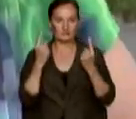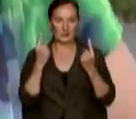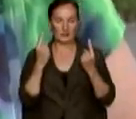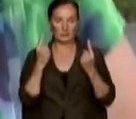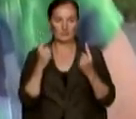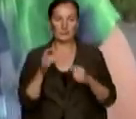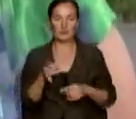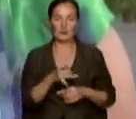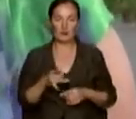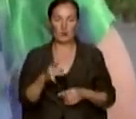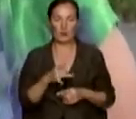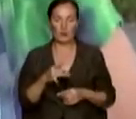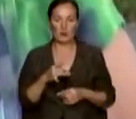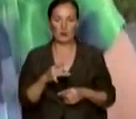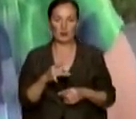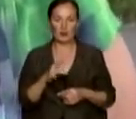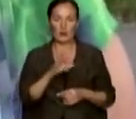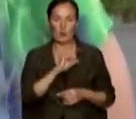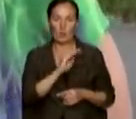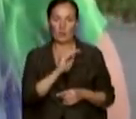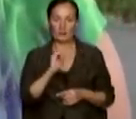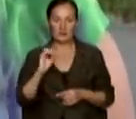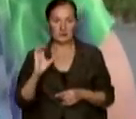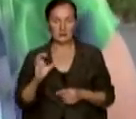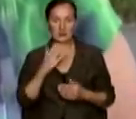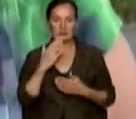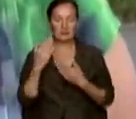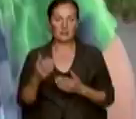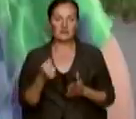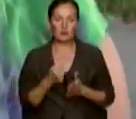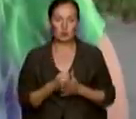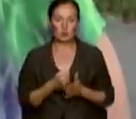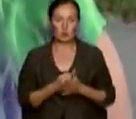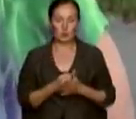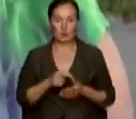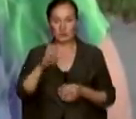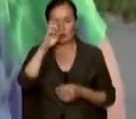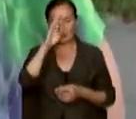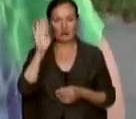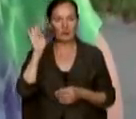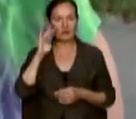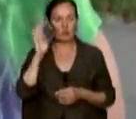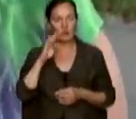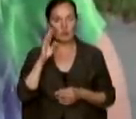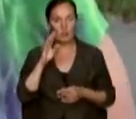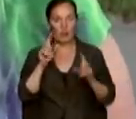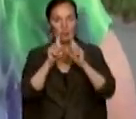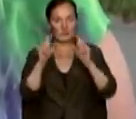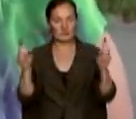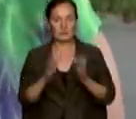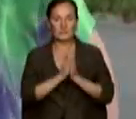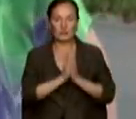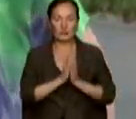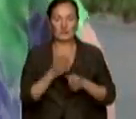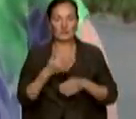регіональний офіс водних ресурсів наш звертався до державного водного агентства з проханням виділення коштів